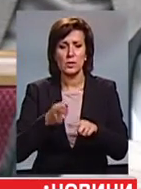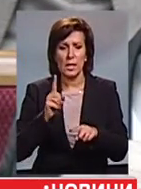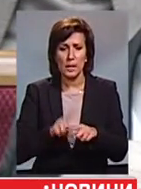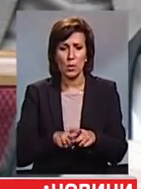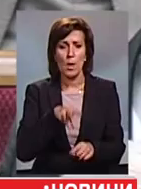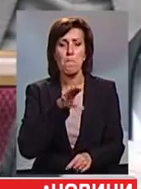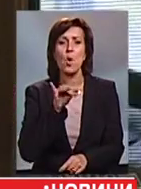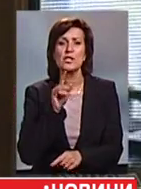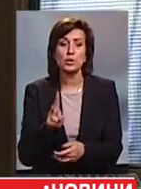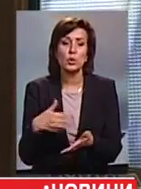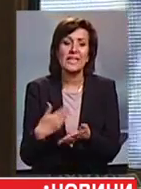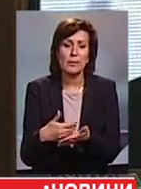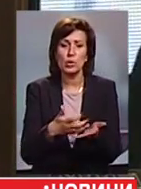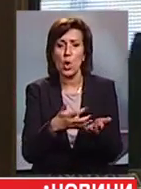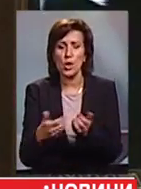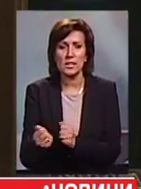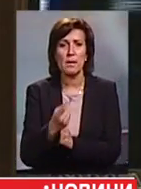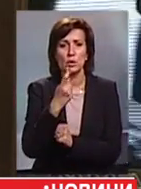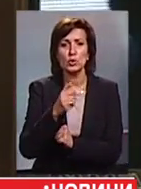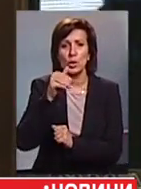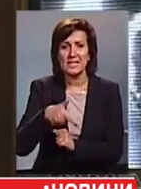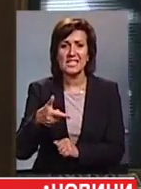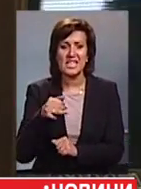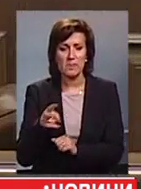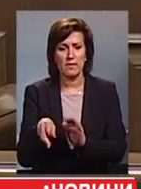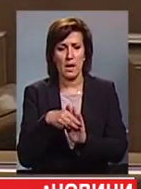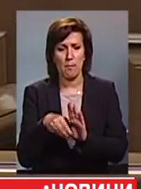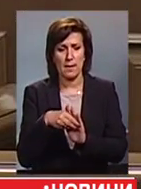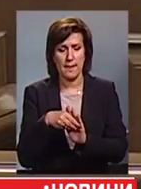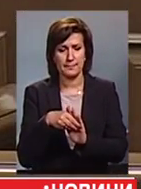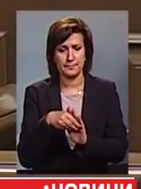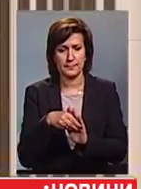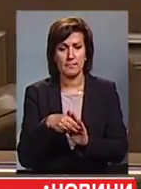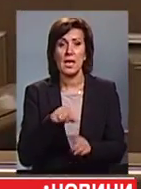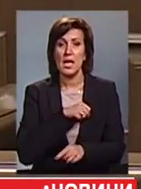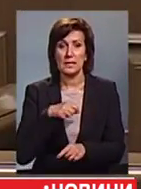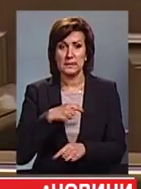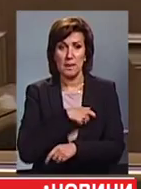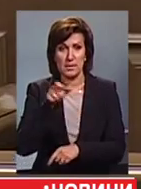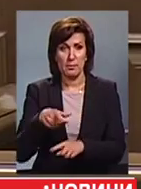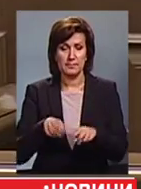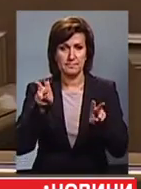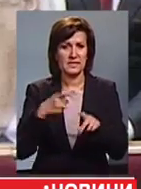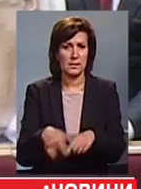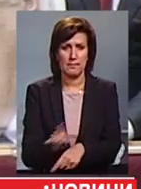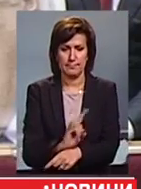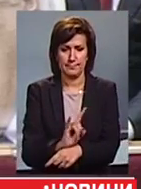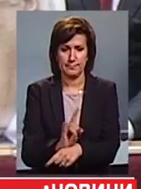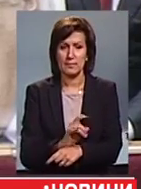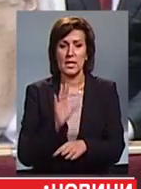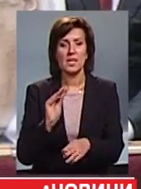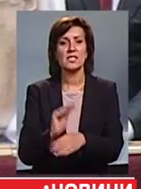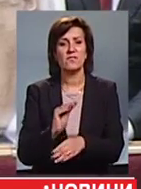якому Ігор Мосійчук нібито отримує 100 тисяч гривень хабара. Сам депутат назвав це відео неправдивим